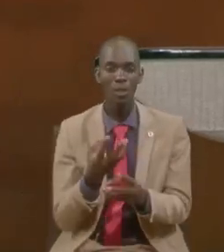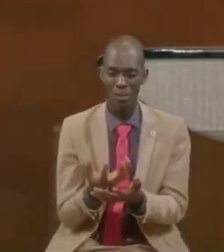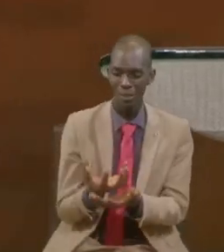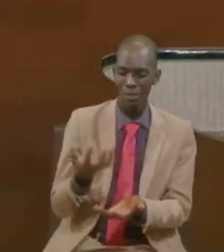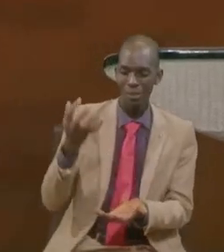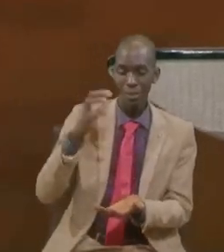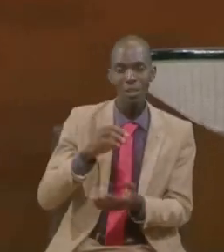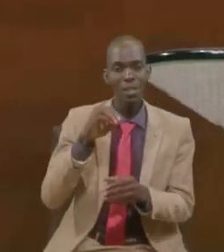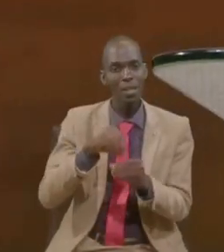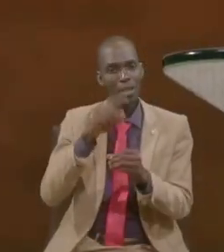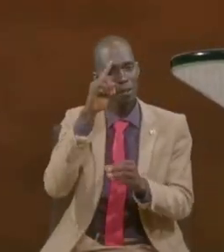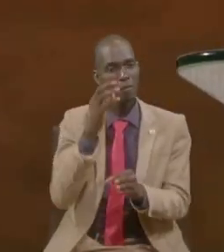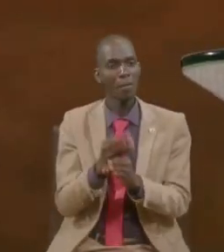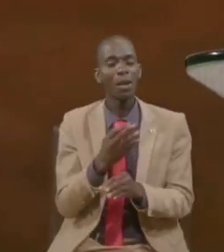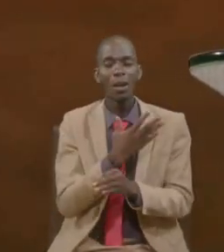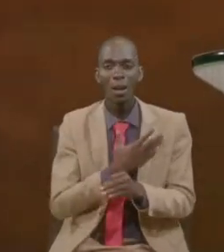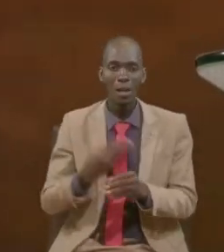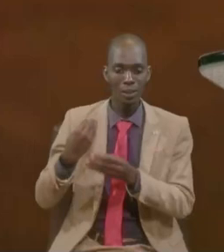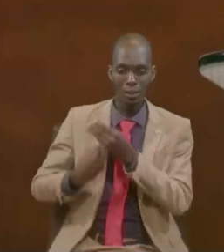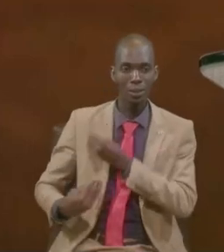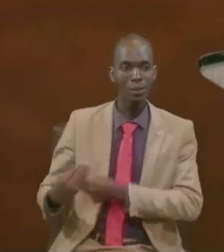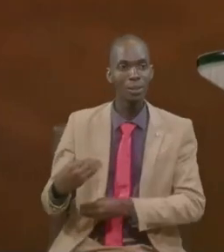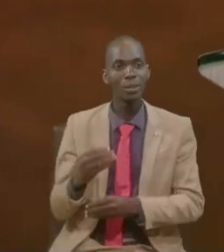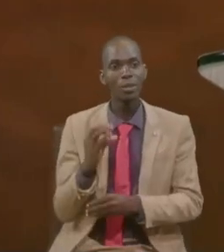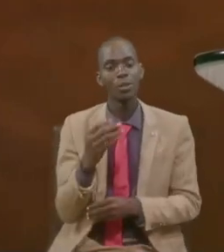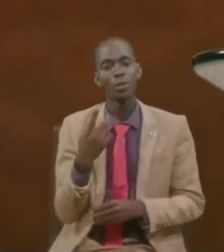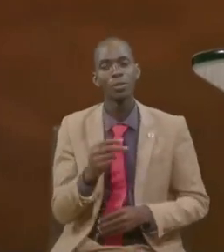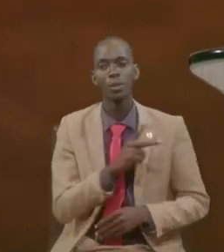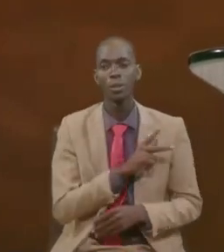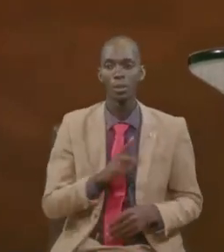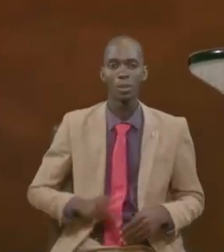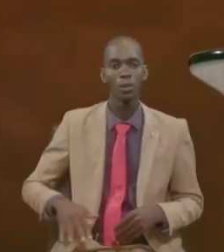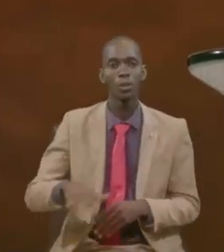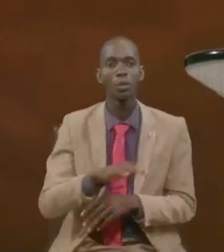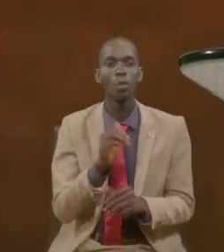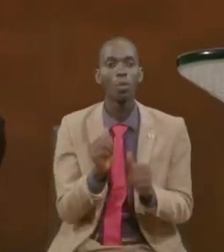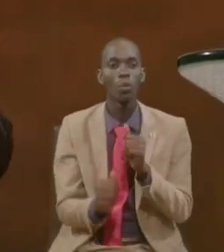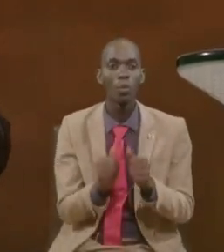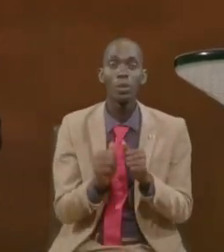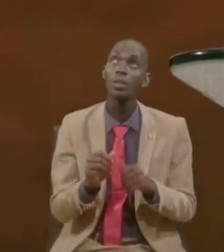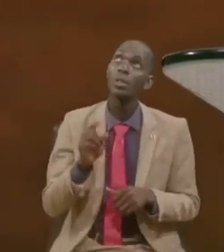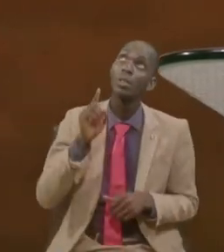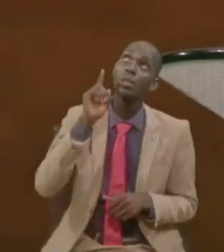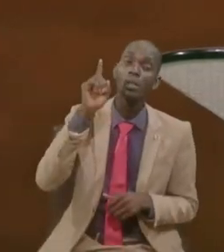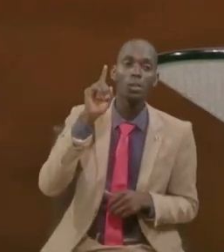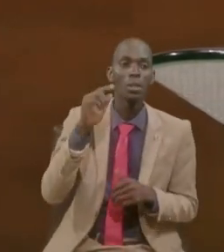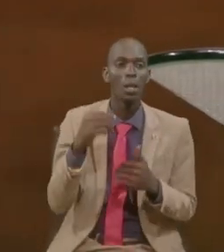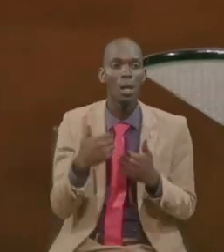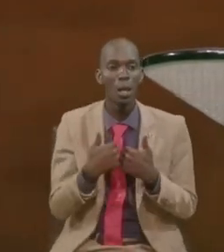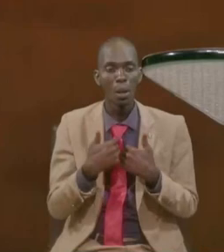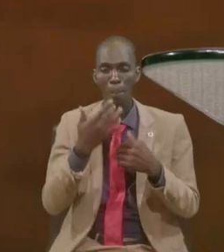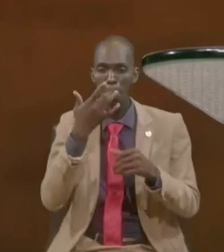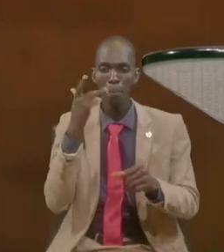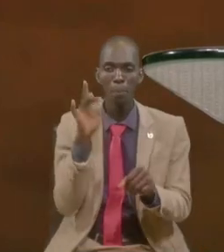monde pour qu'ils soient riches en la foi et héritiers du royaume qu'il a promis